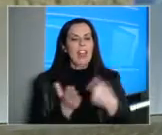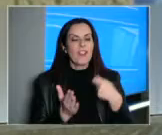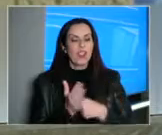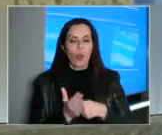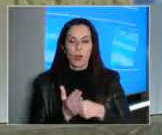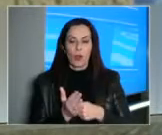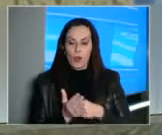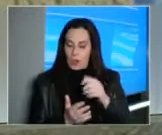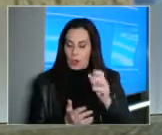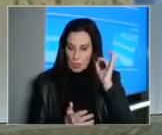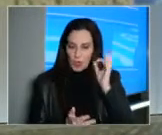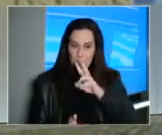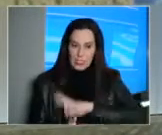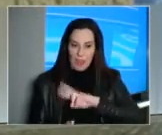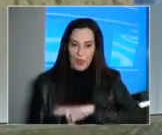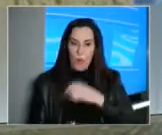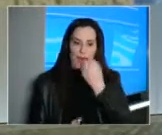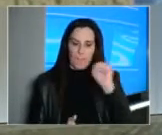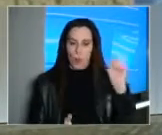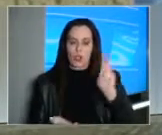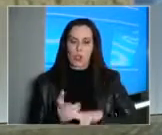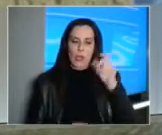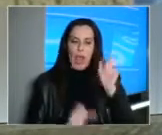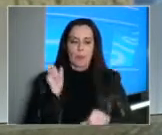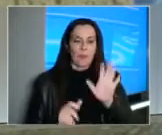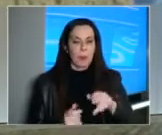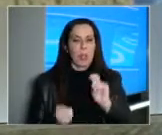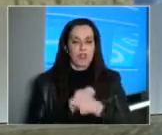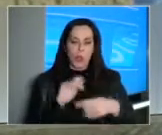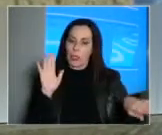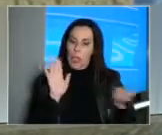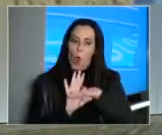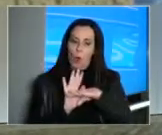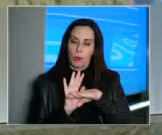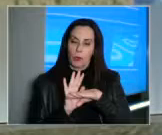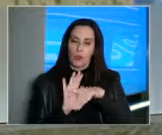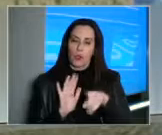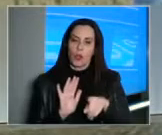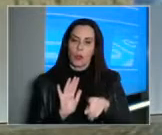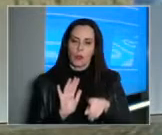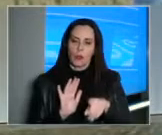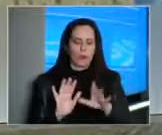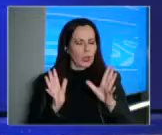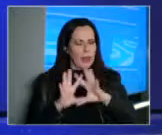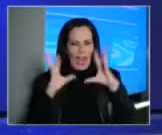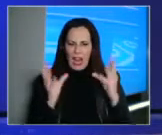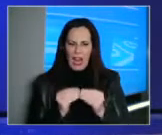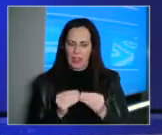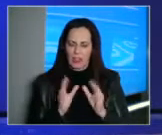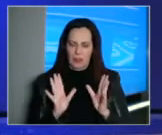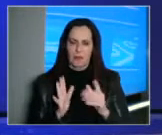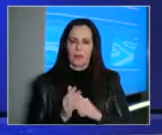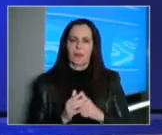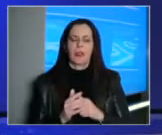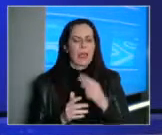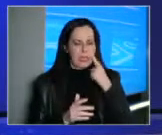אנשים שסבלו מההפרות האלה של הזכויות וגם לשנות שם את החוק שהוא לדבריהם כללי מדי או גורף מדי